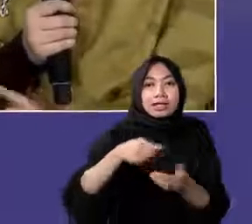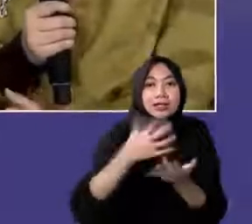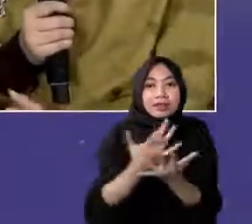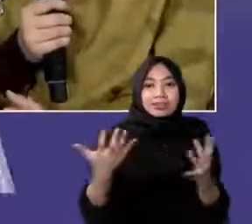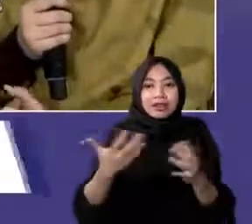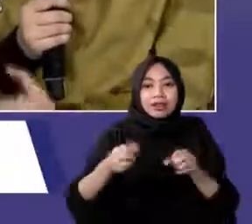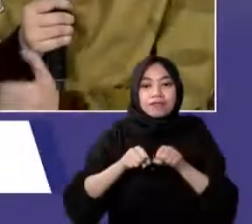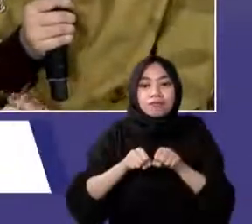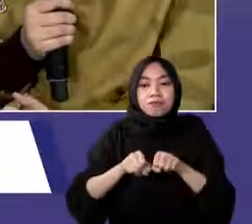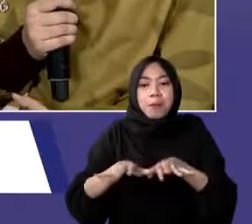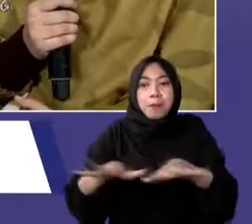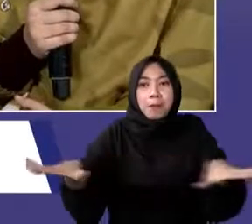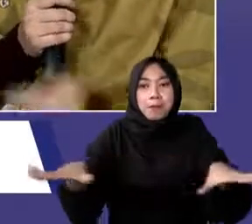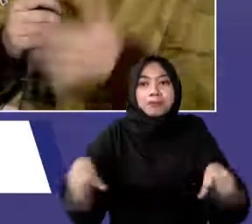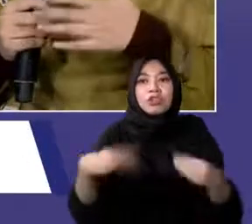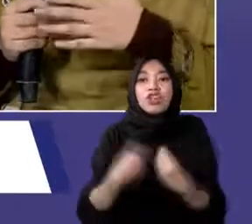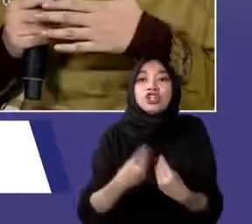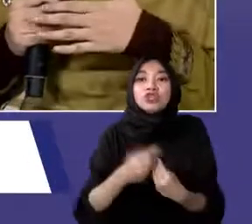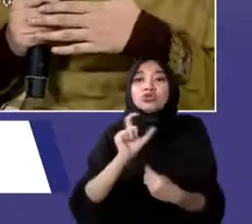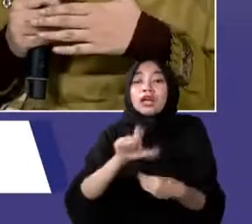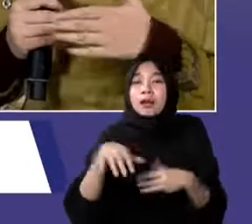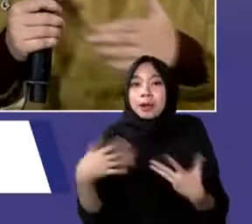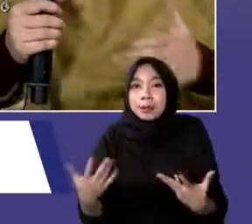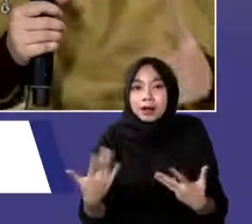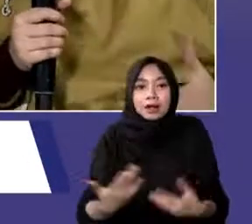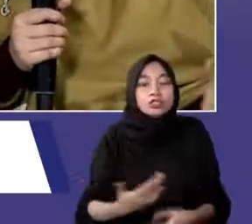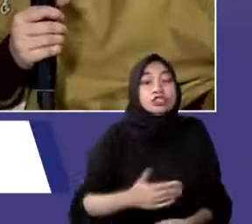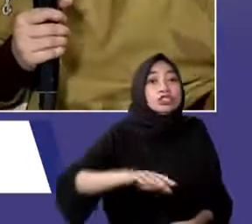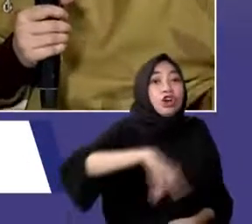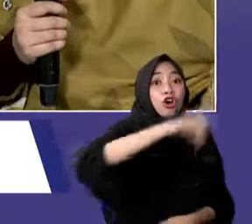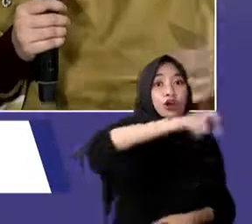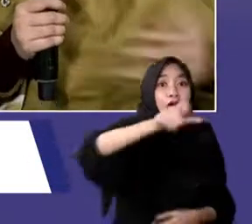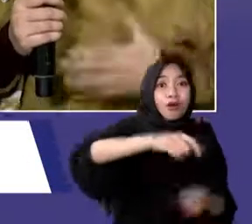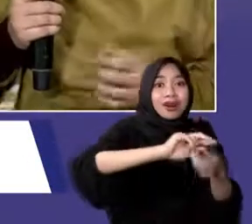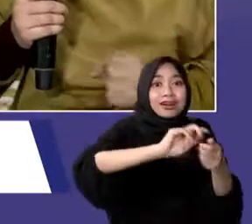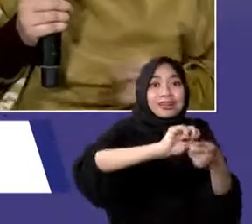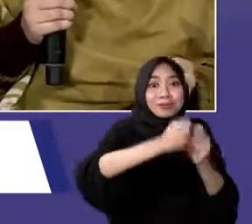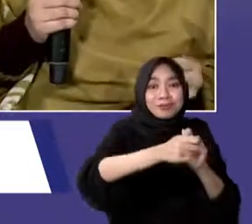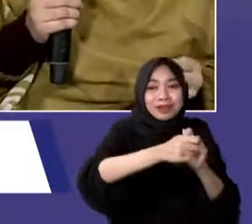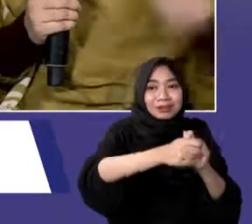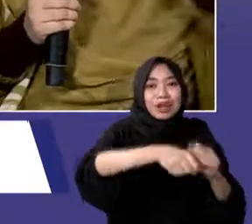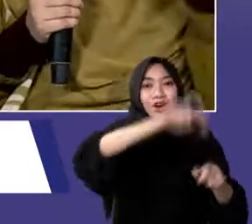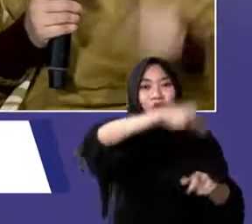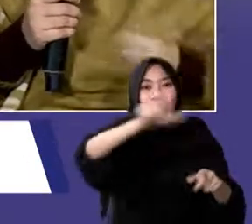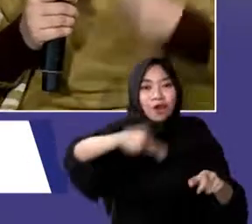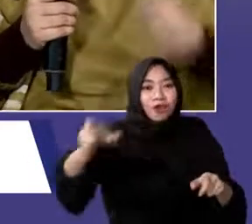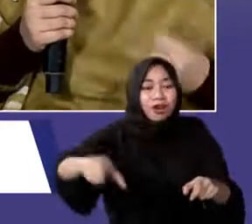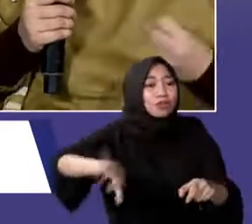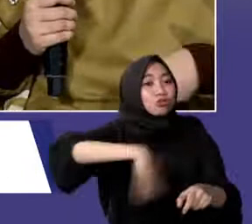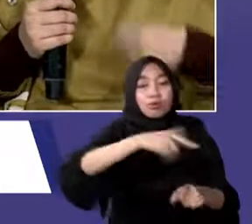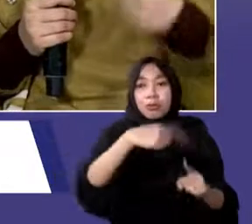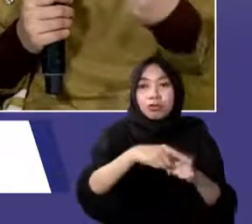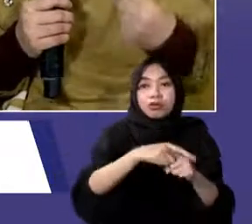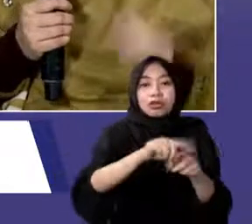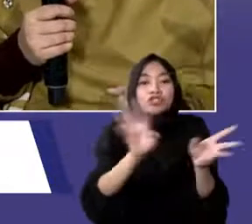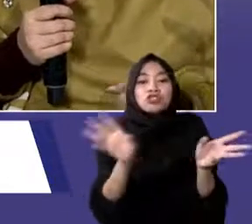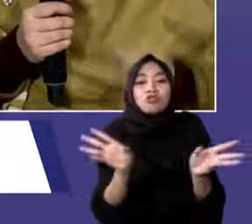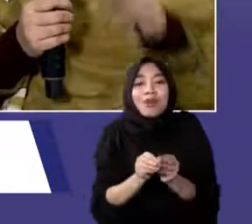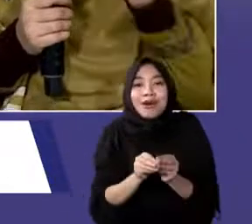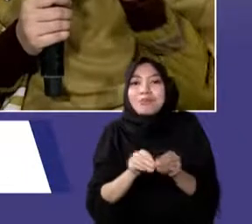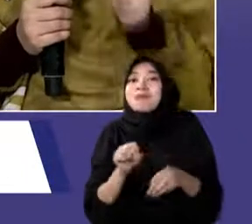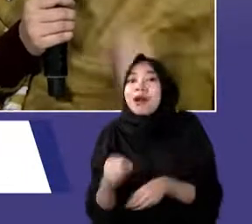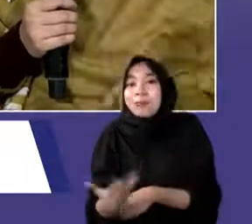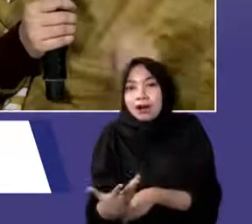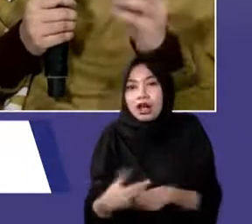tengah masyarakat. Dihitung dengan cara dari semua orang yang diperiksa, berapa sih yang positif? Nah, ini yang kita sebut dengan positivity